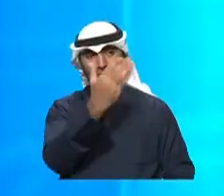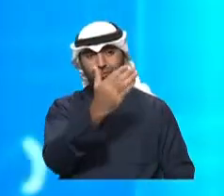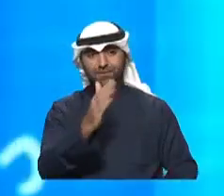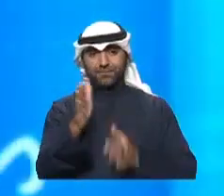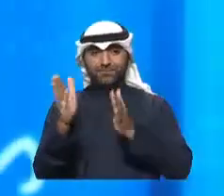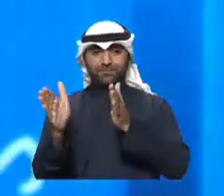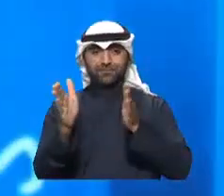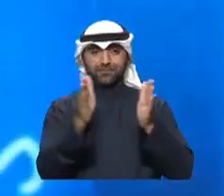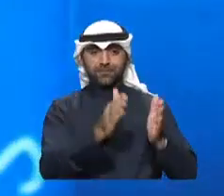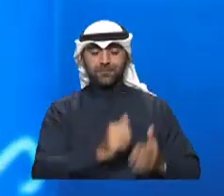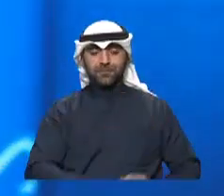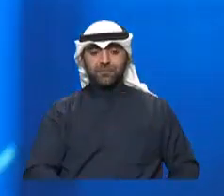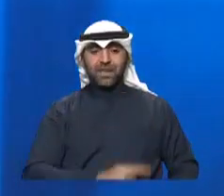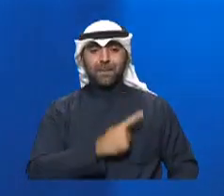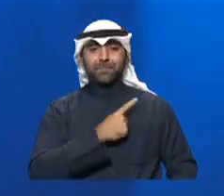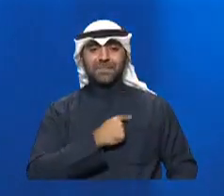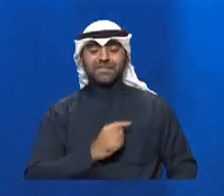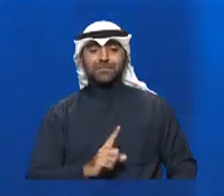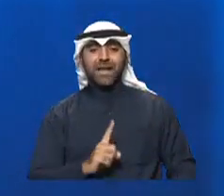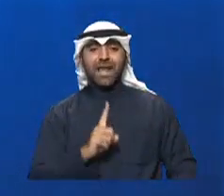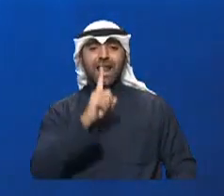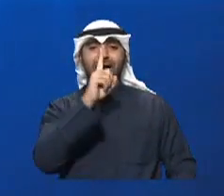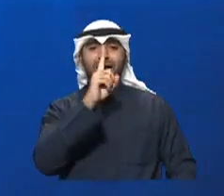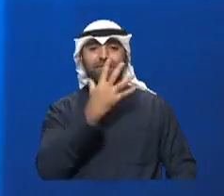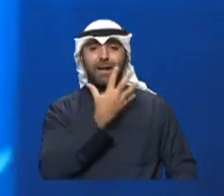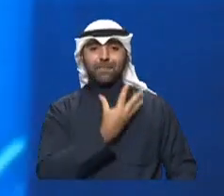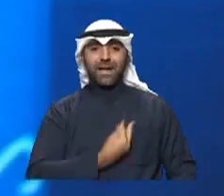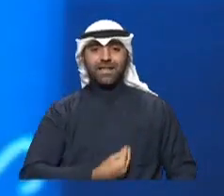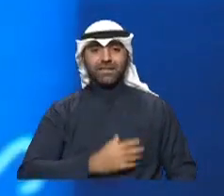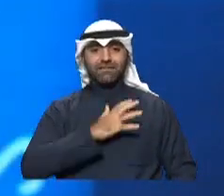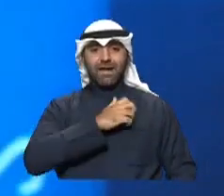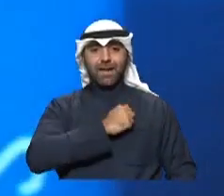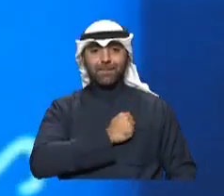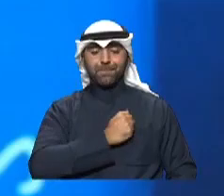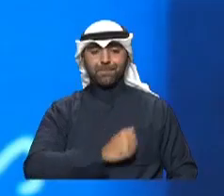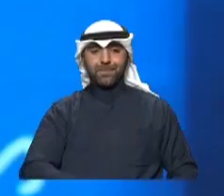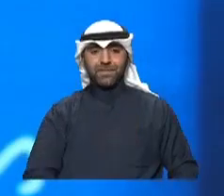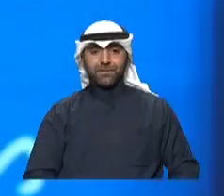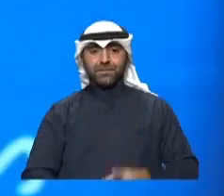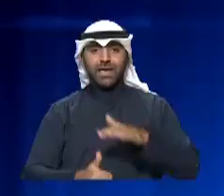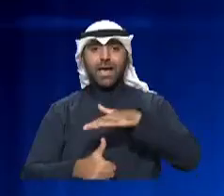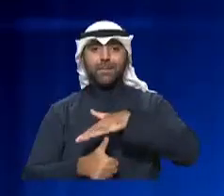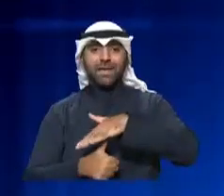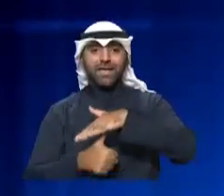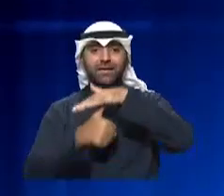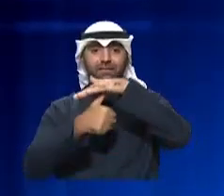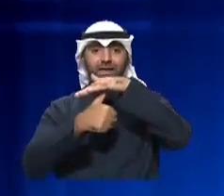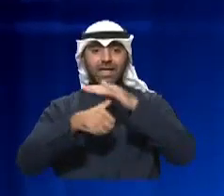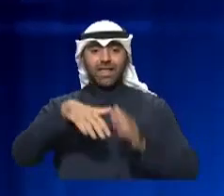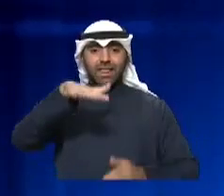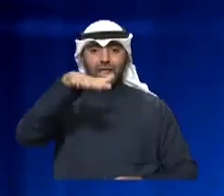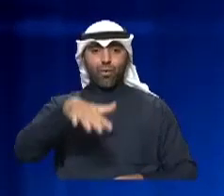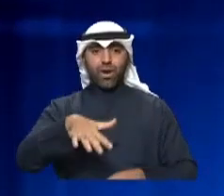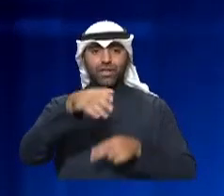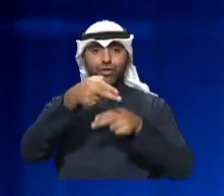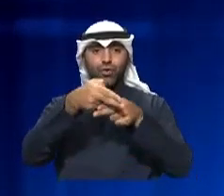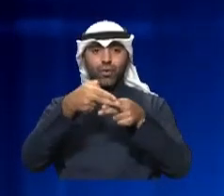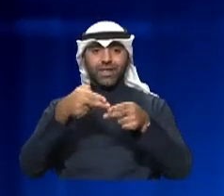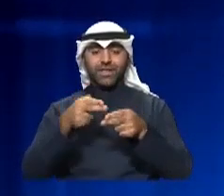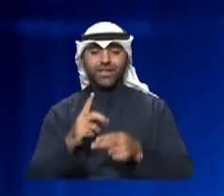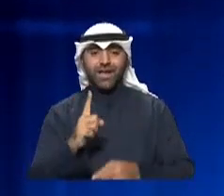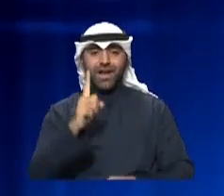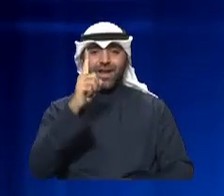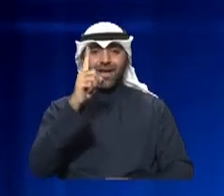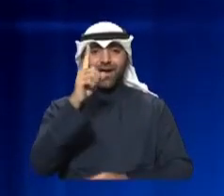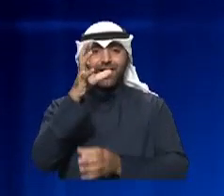بسم الله الرحمن الرحيم. بعث حضرة صاحب السمو أمير البلاد الشيخ نواف الأحمد الجابر الصباح حفظه الله ورعاه